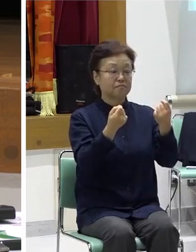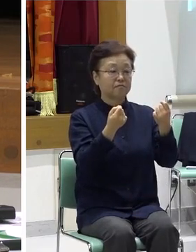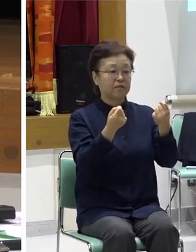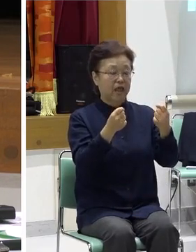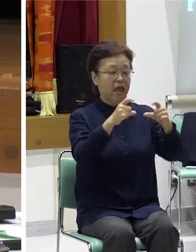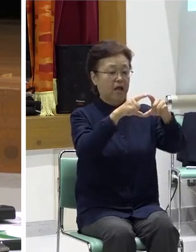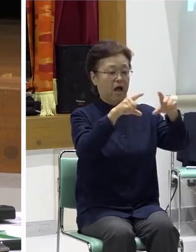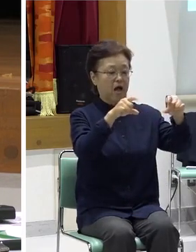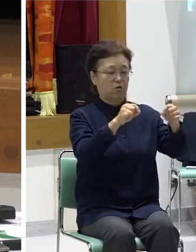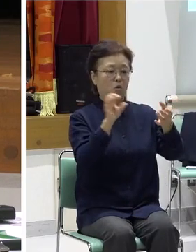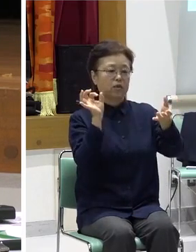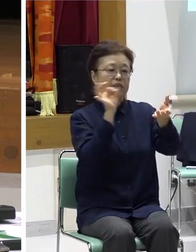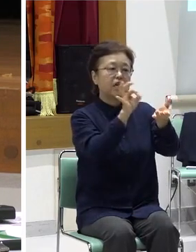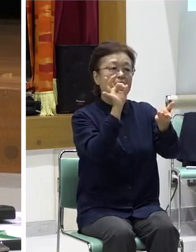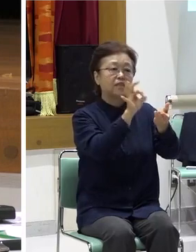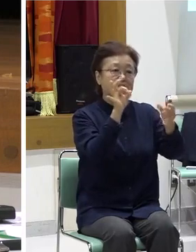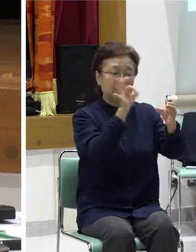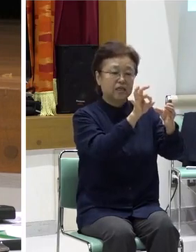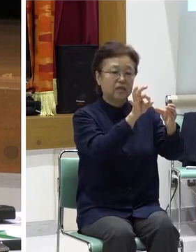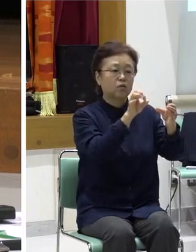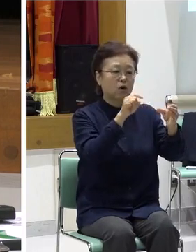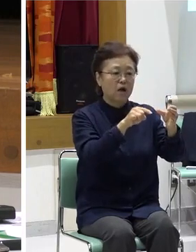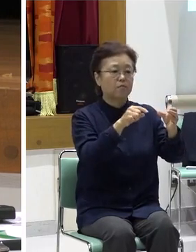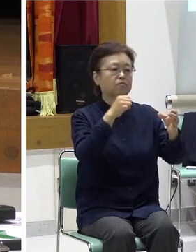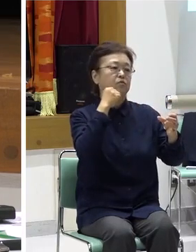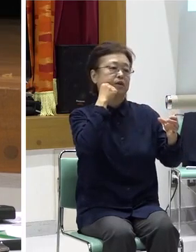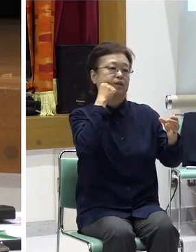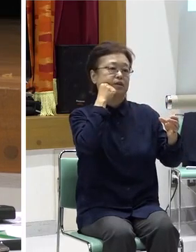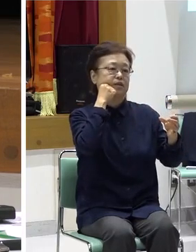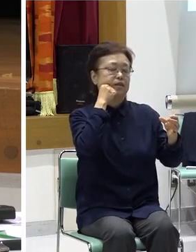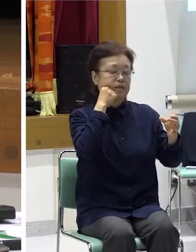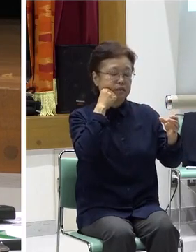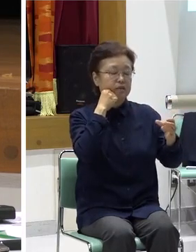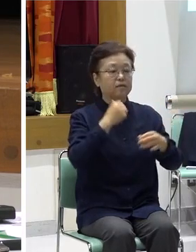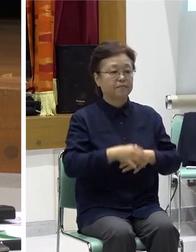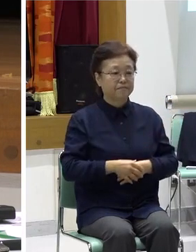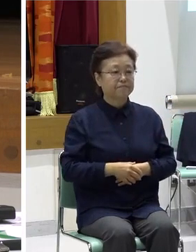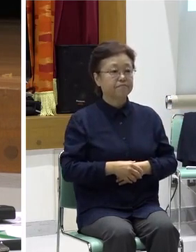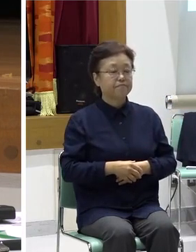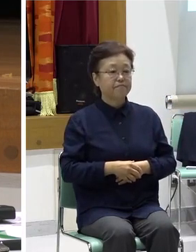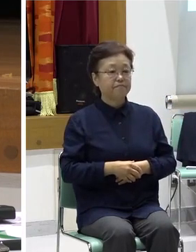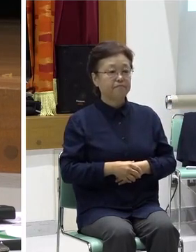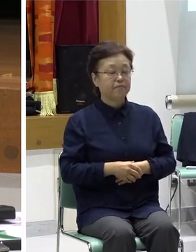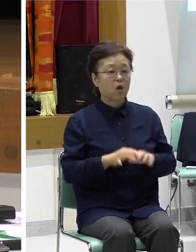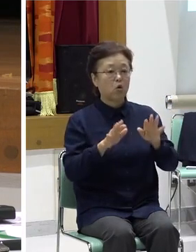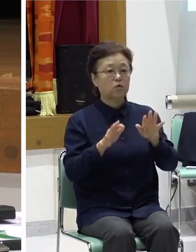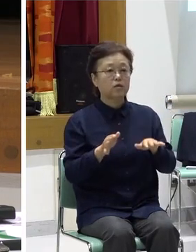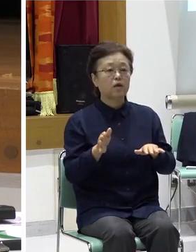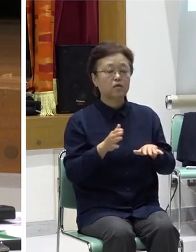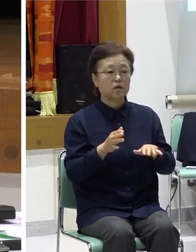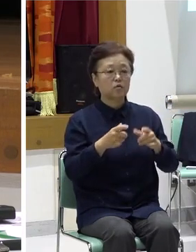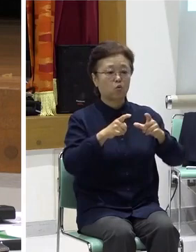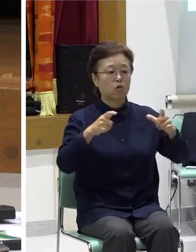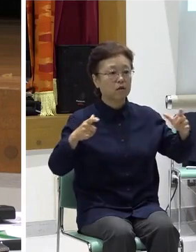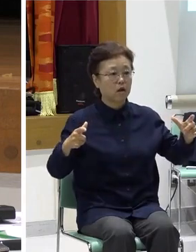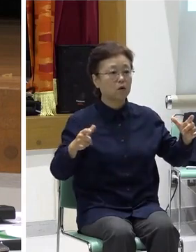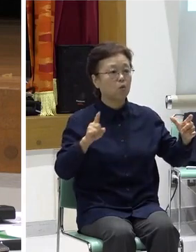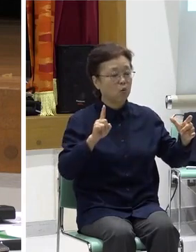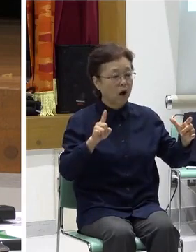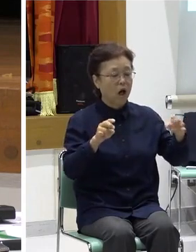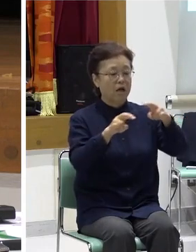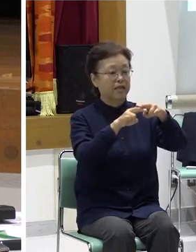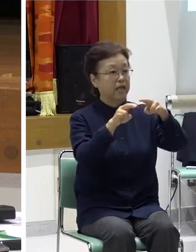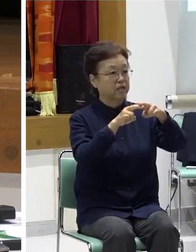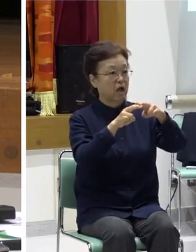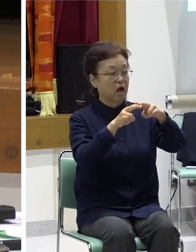ージ式であったりとか、で、こういったところもやっぱり難しい方が多くおられます。最近の例でいきますと、電車に